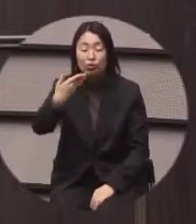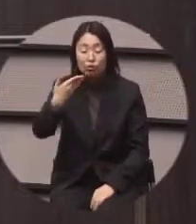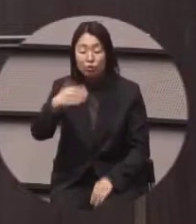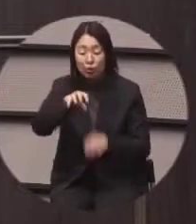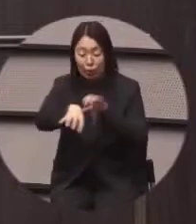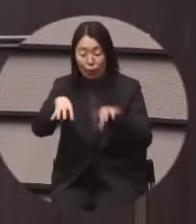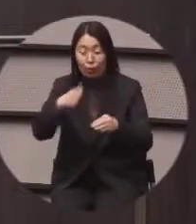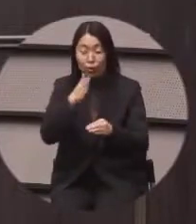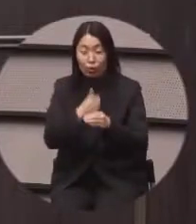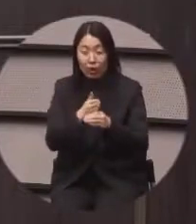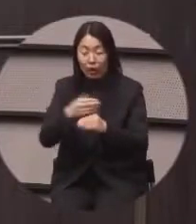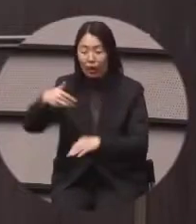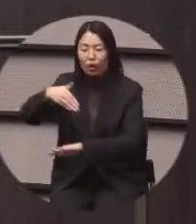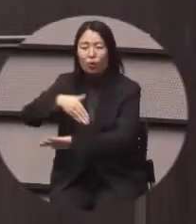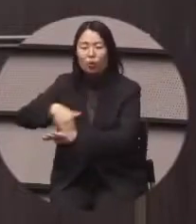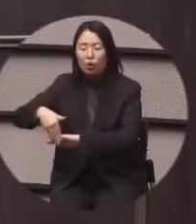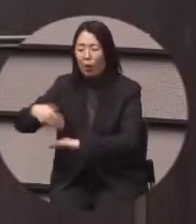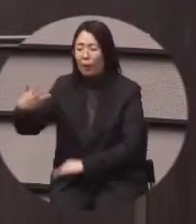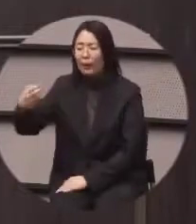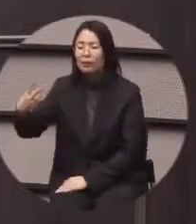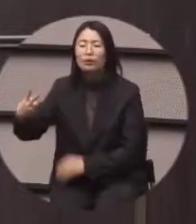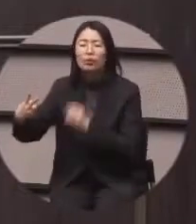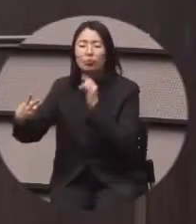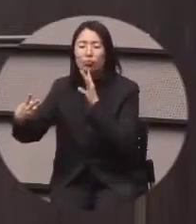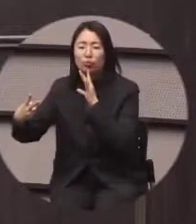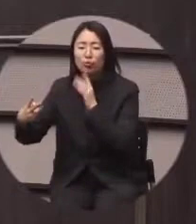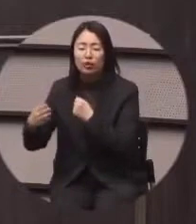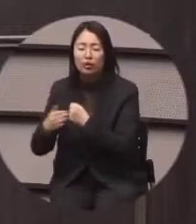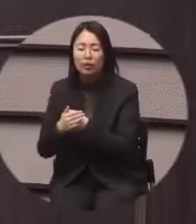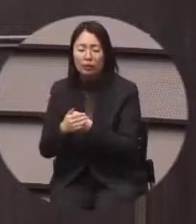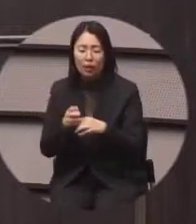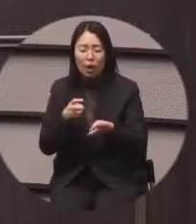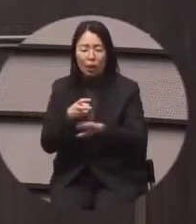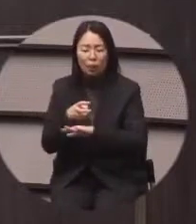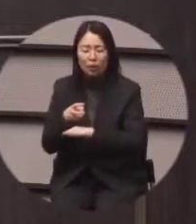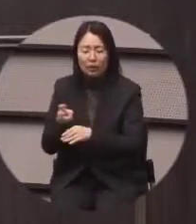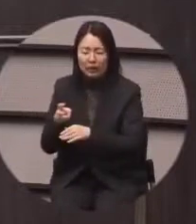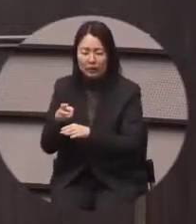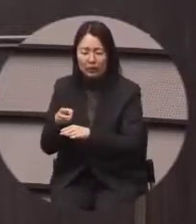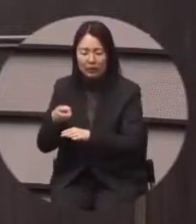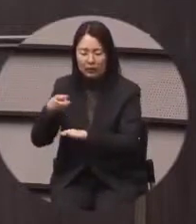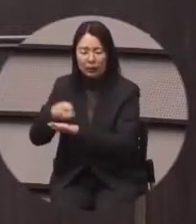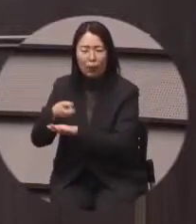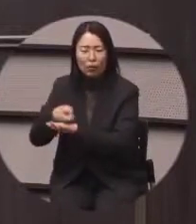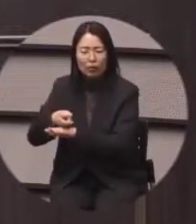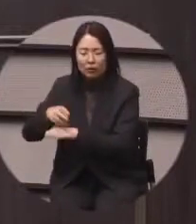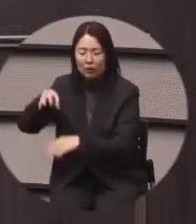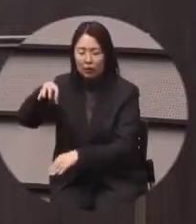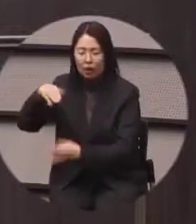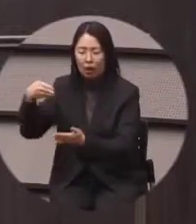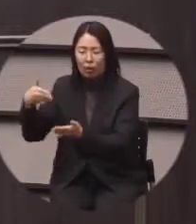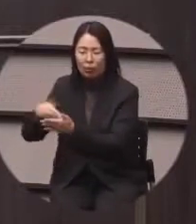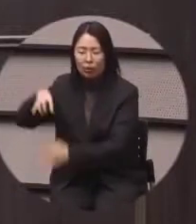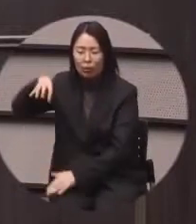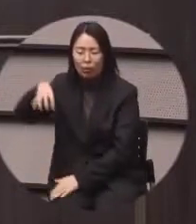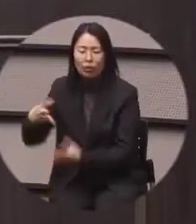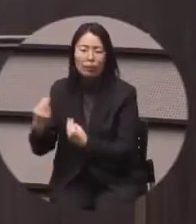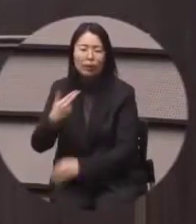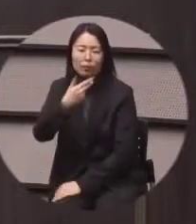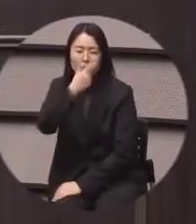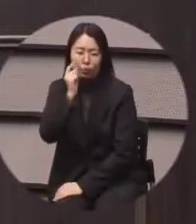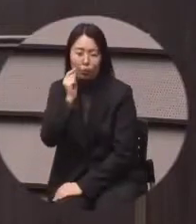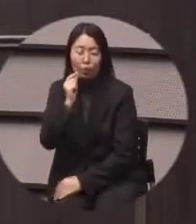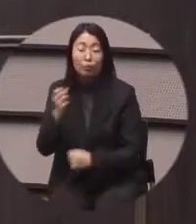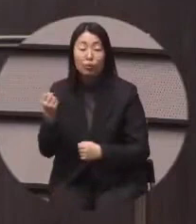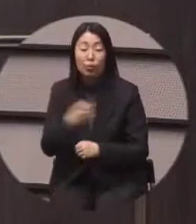도청면은 82개소로 버스 정류장 설치 개소수가 매우 저조한 상황입니다. 또한 광주시 전체